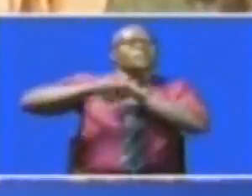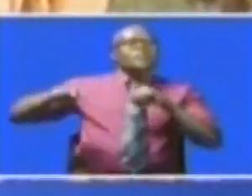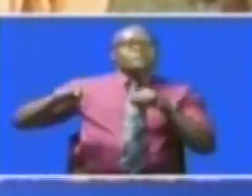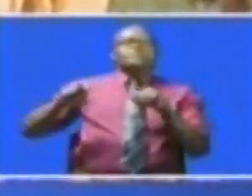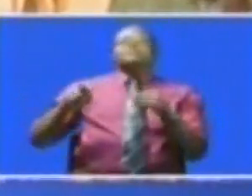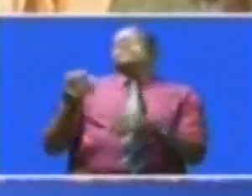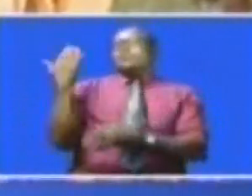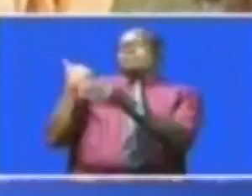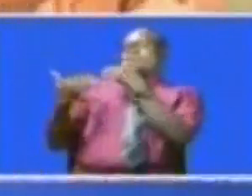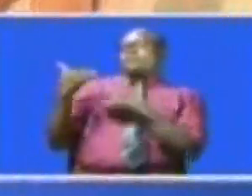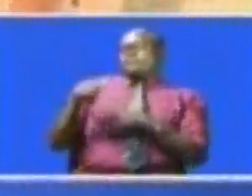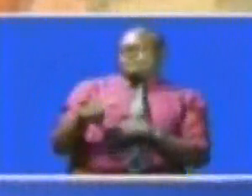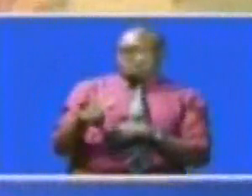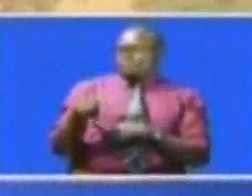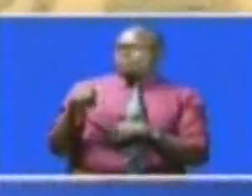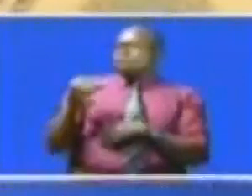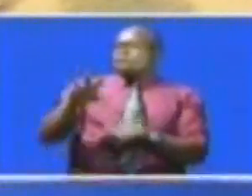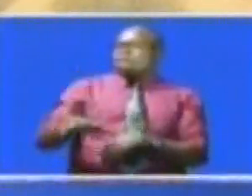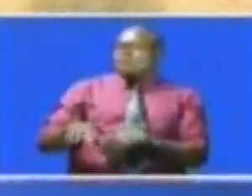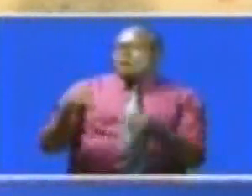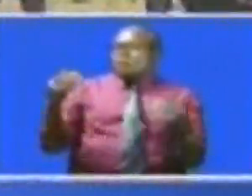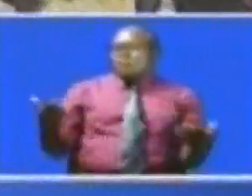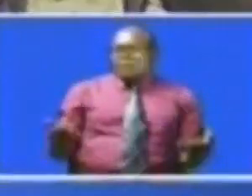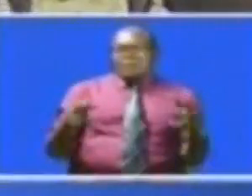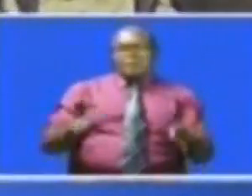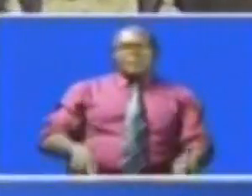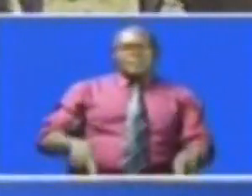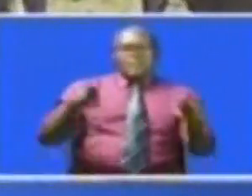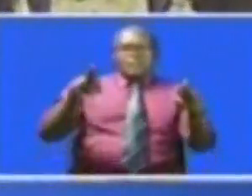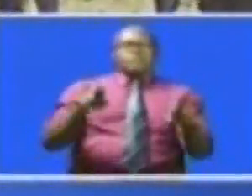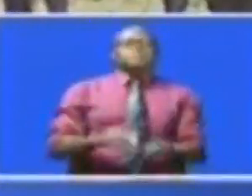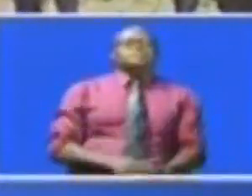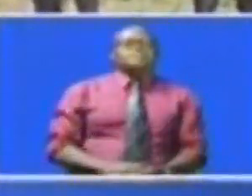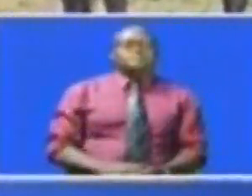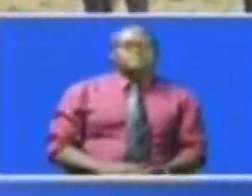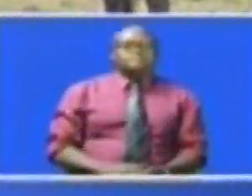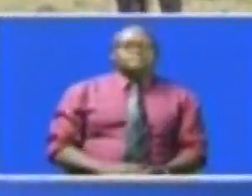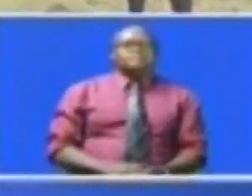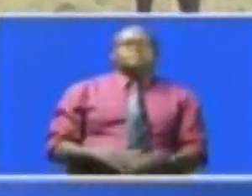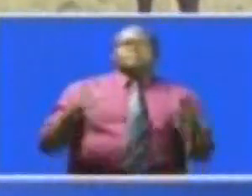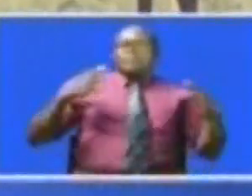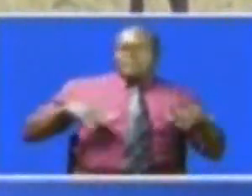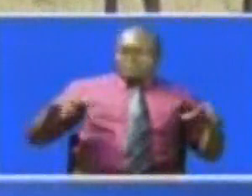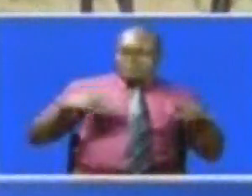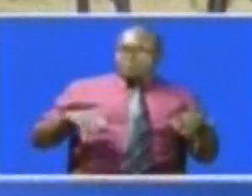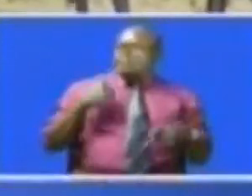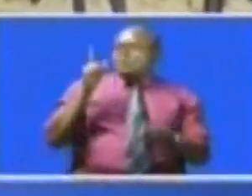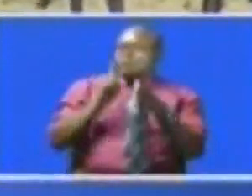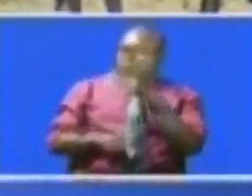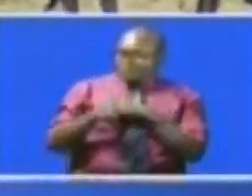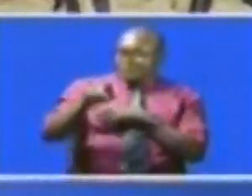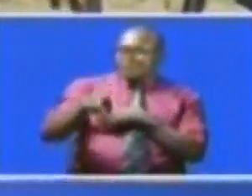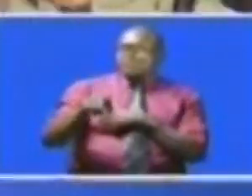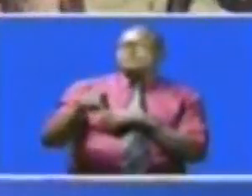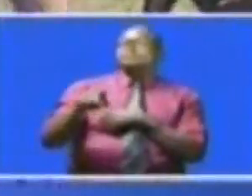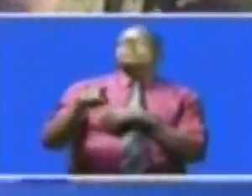hapo nyuma walipatikana katika barabara kuu ya Kopsowar hadi Iten. Wenyeji wakidai kwamba tambiko la